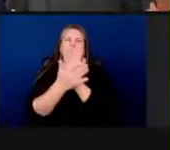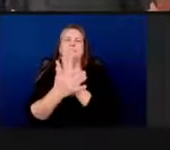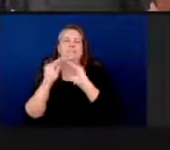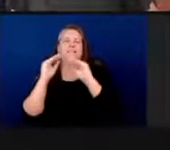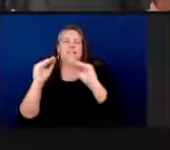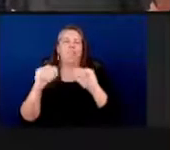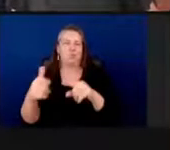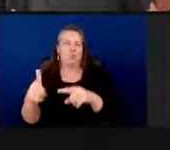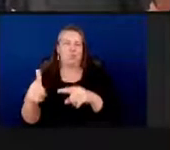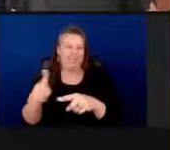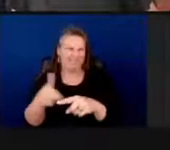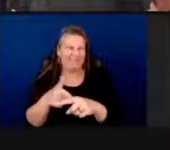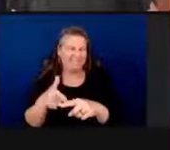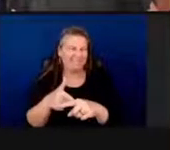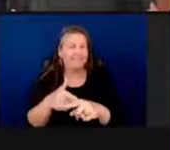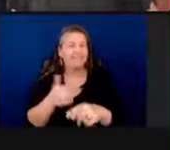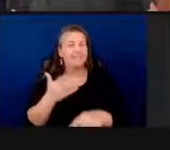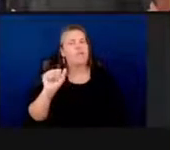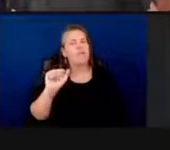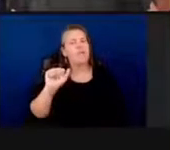ni